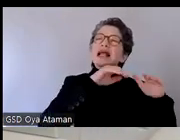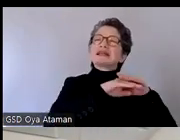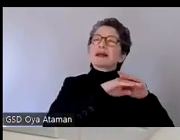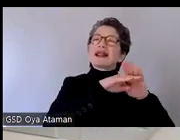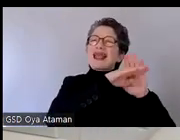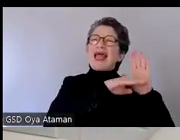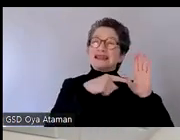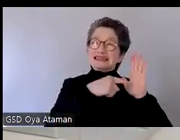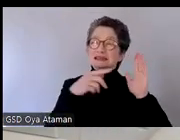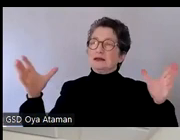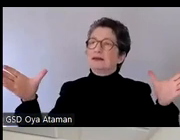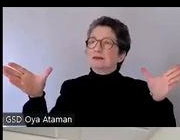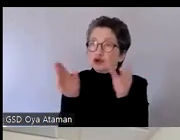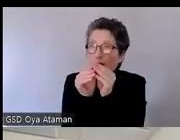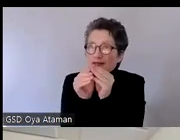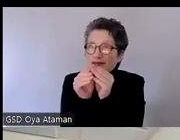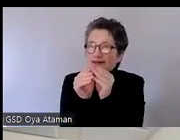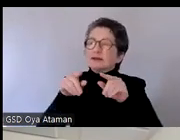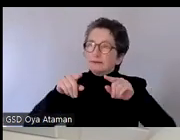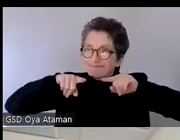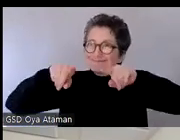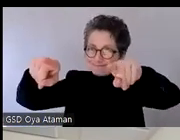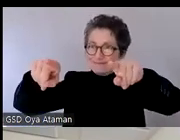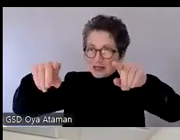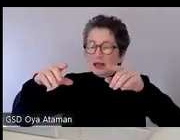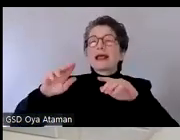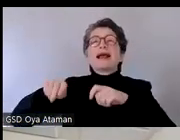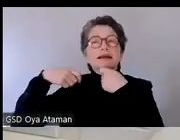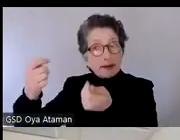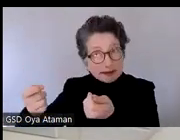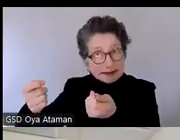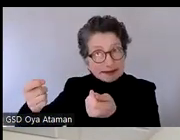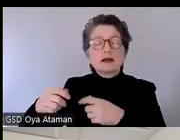Behinderungen in allen Lebensbereichen zu gewährleisten.